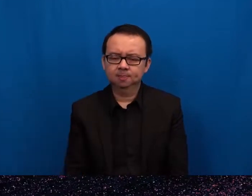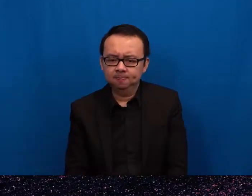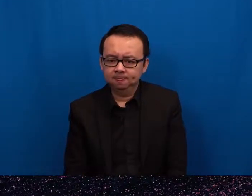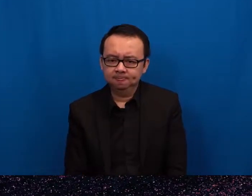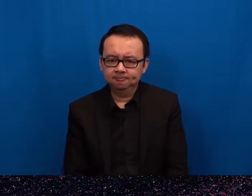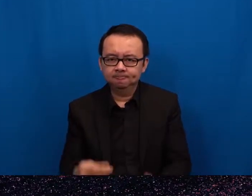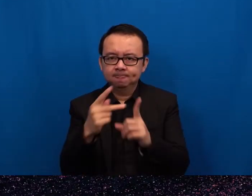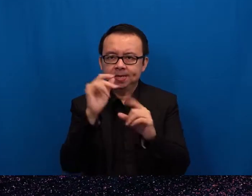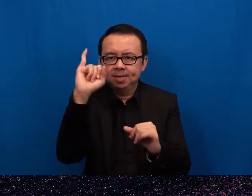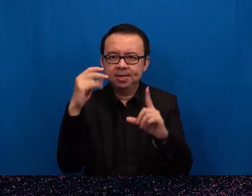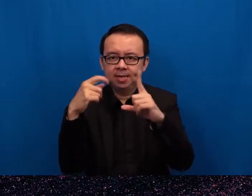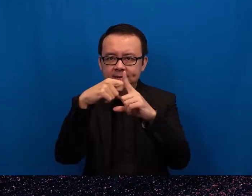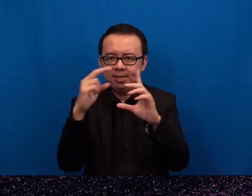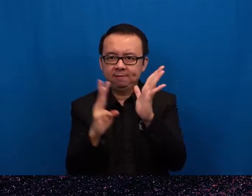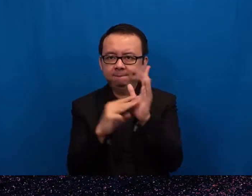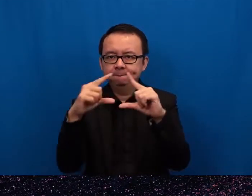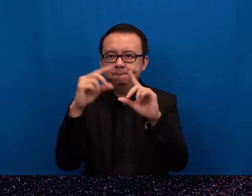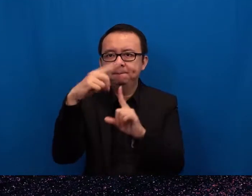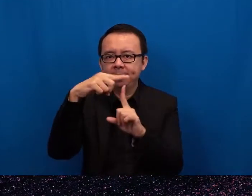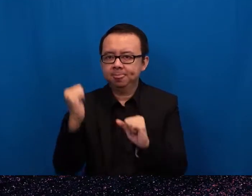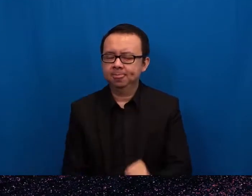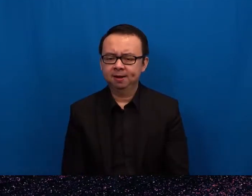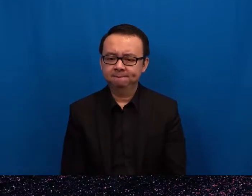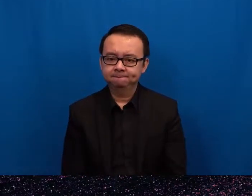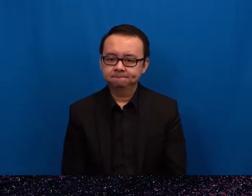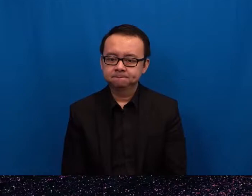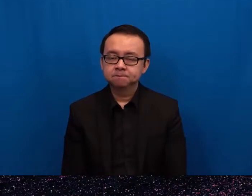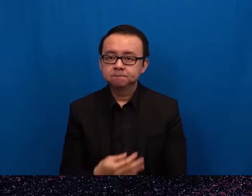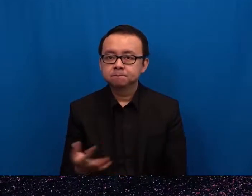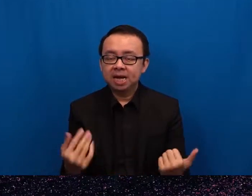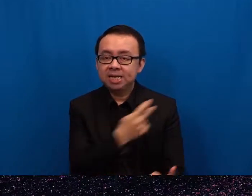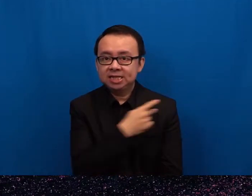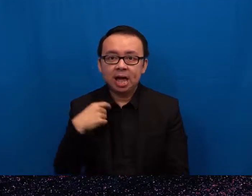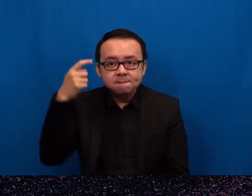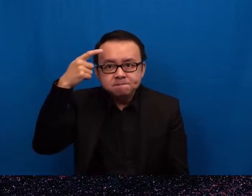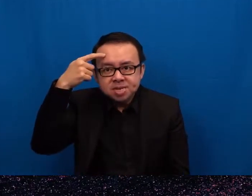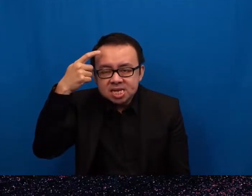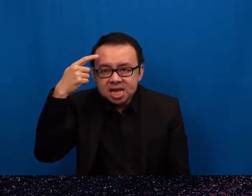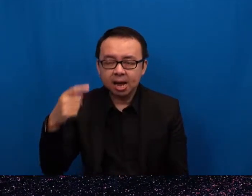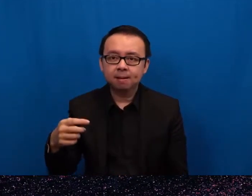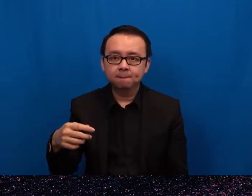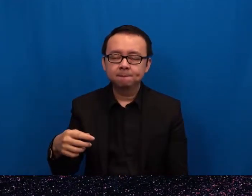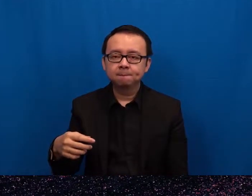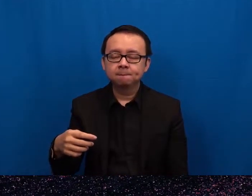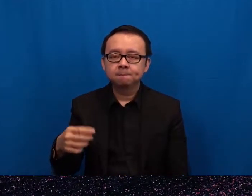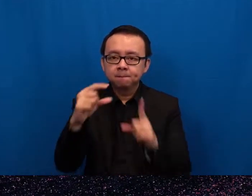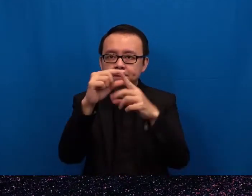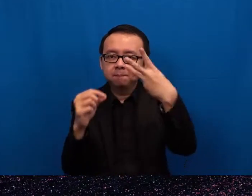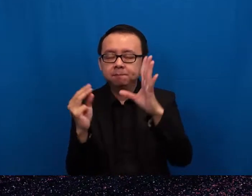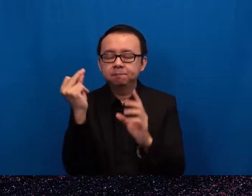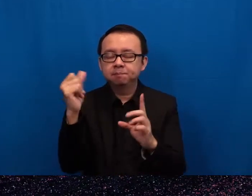Jesus. Ya, dikatakan pikirkan perkara-perkara yang di atas. Tapi kaki kita mendarat dalam tanggung jawab